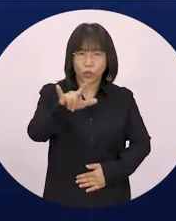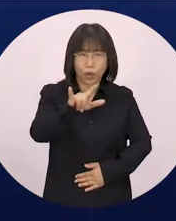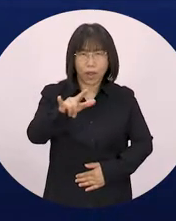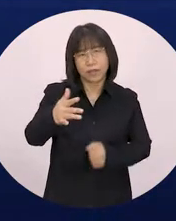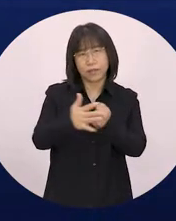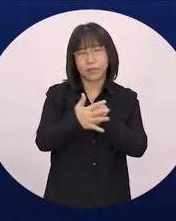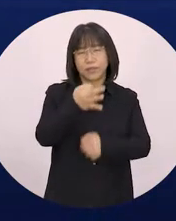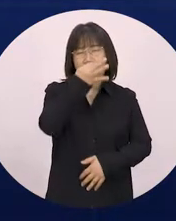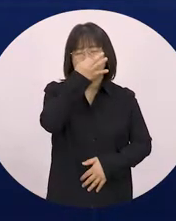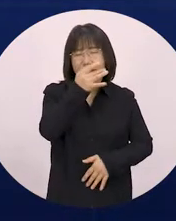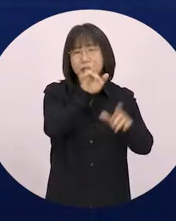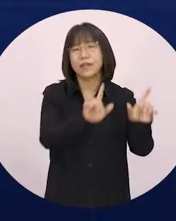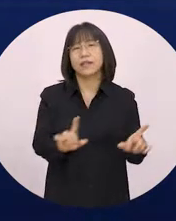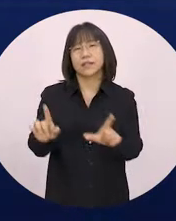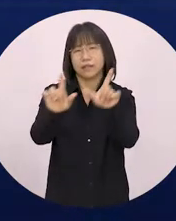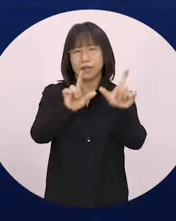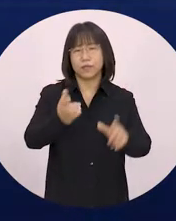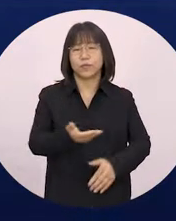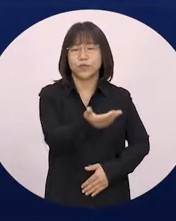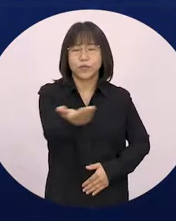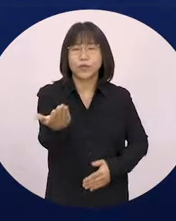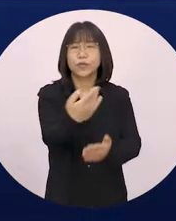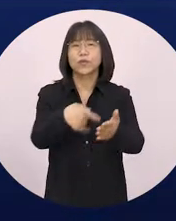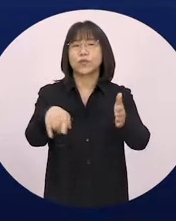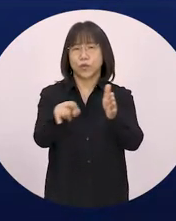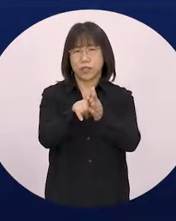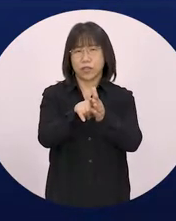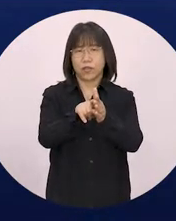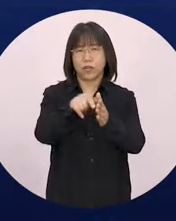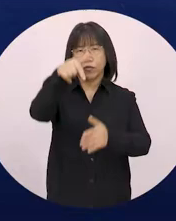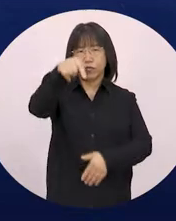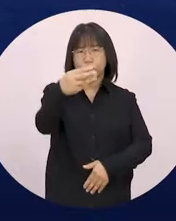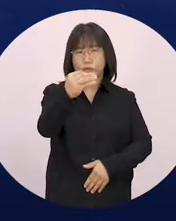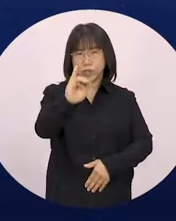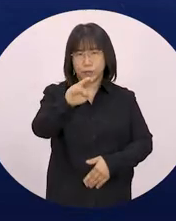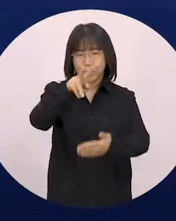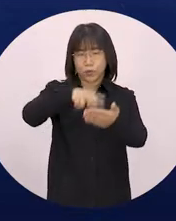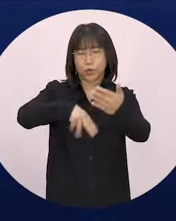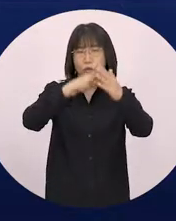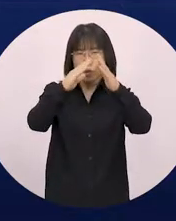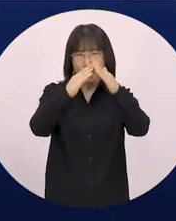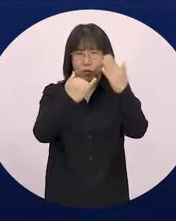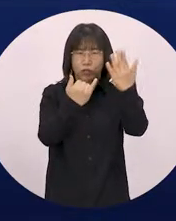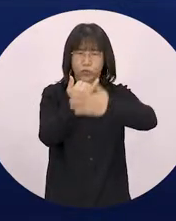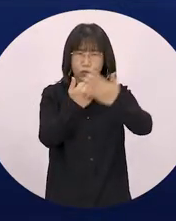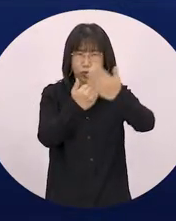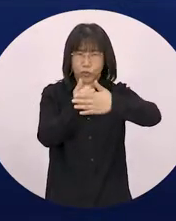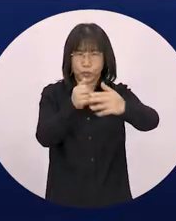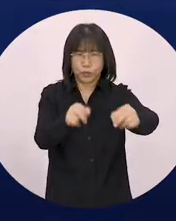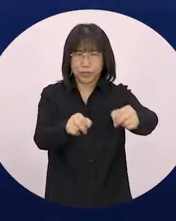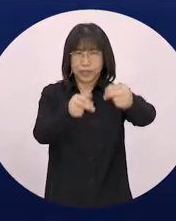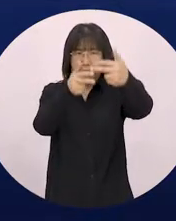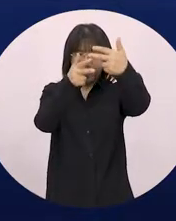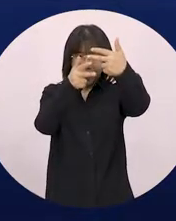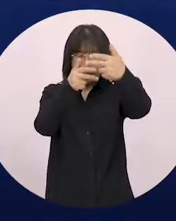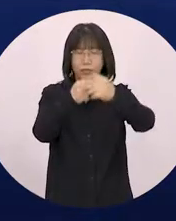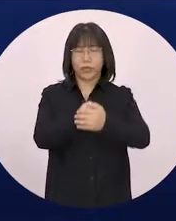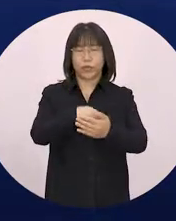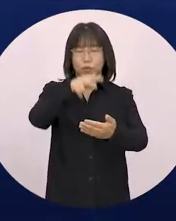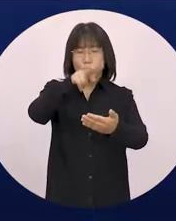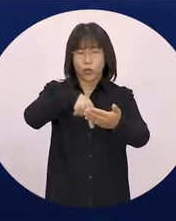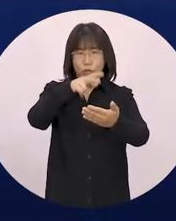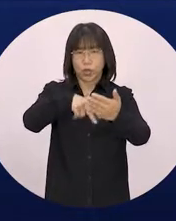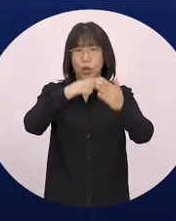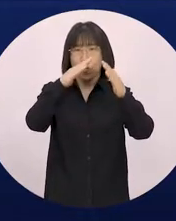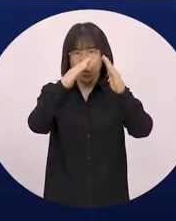코로 날 그로 힘든 시기를 겪고 있는 국민들을 위해 강서 구립도서관 에서는 유튜브를 통한 비대면 방식으로